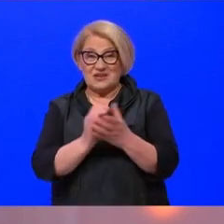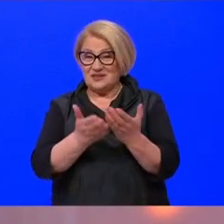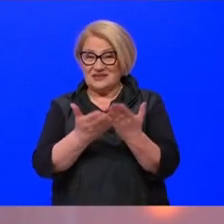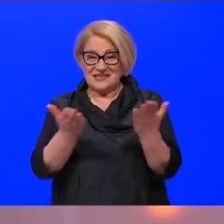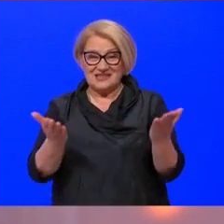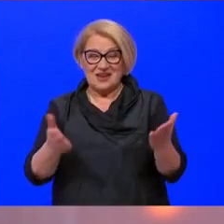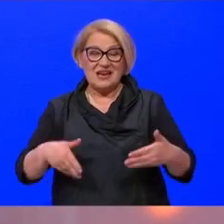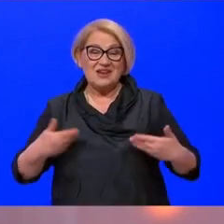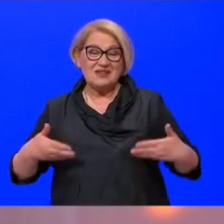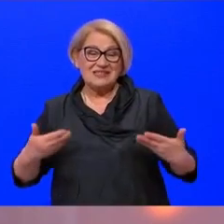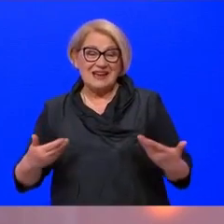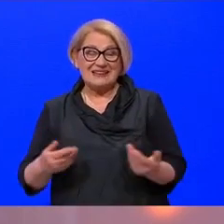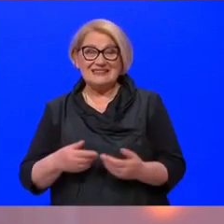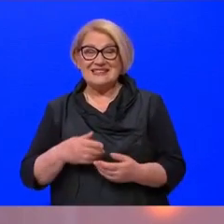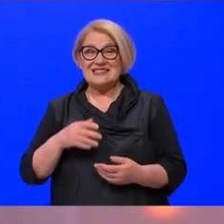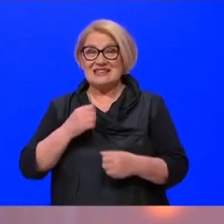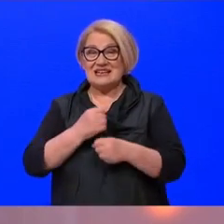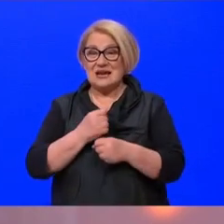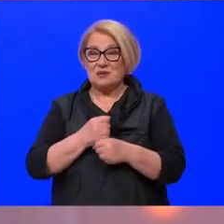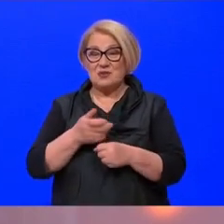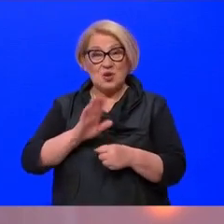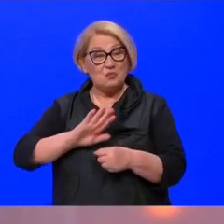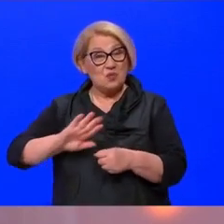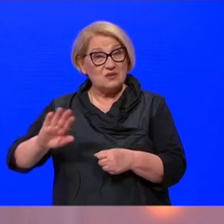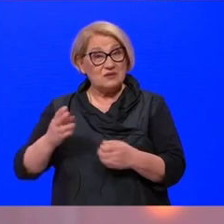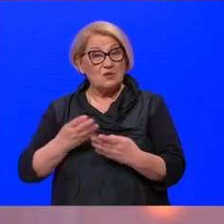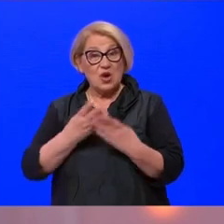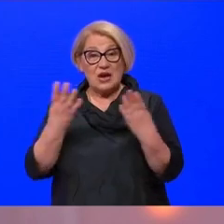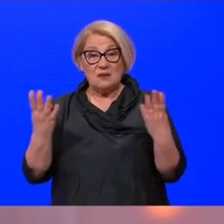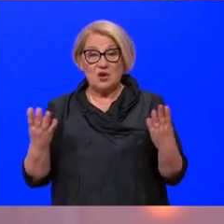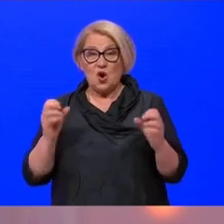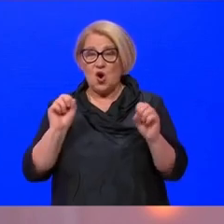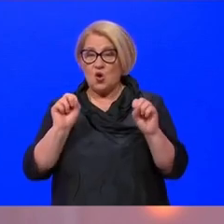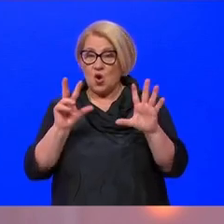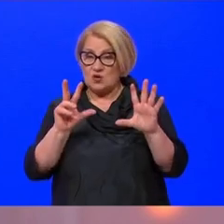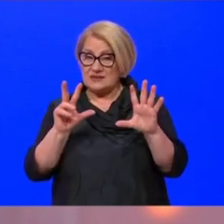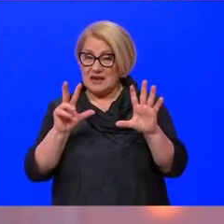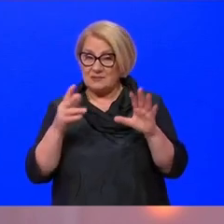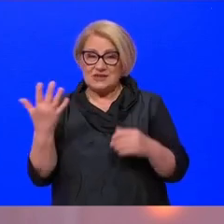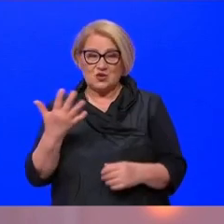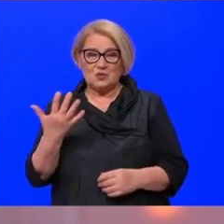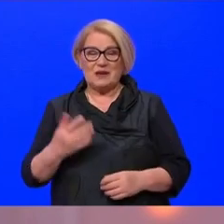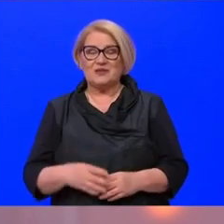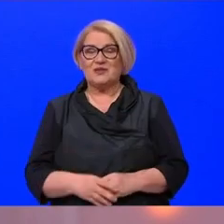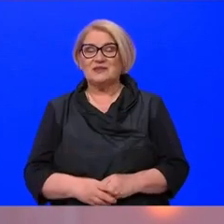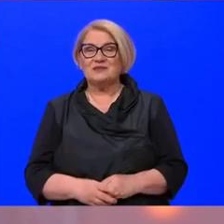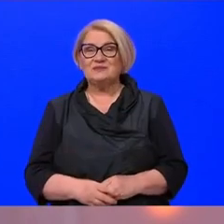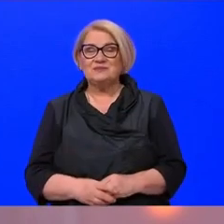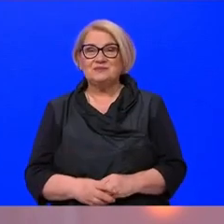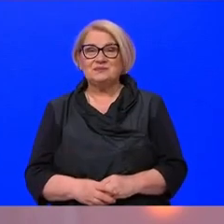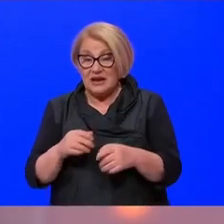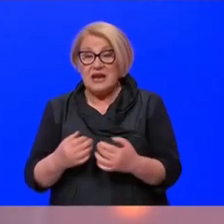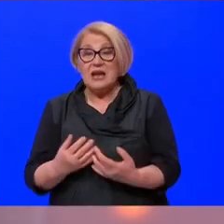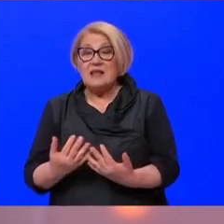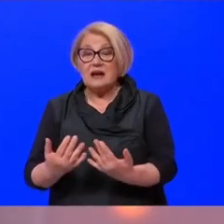i veseliti se da napravimo jednu posebnu emisiju oko 18.5.